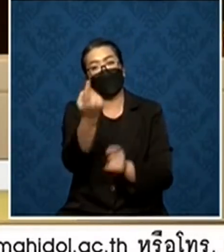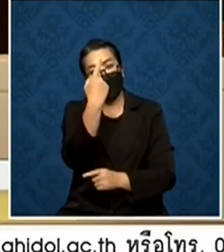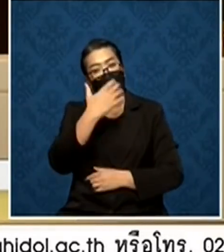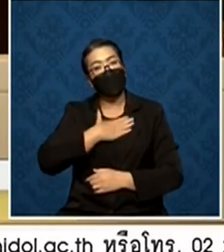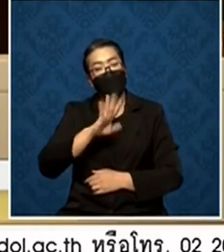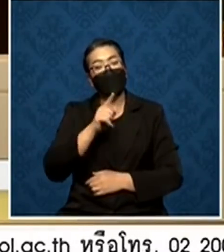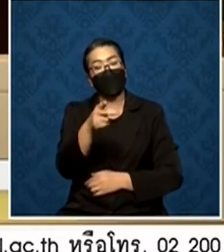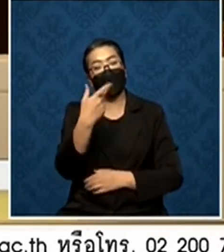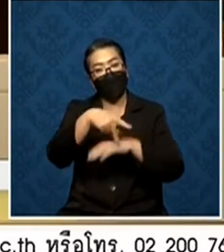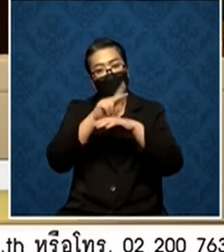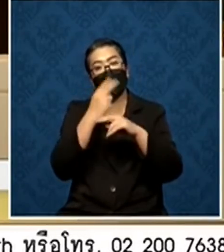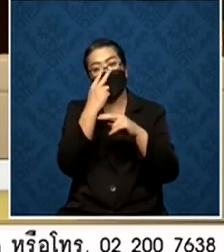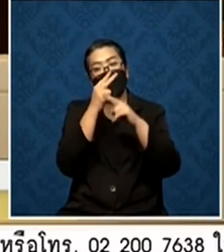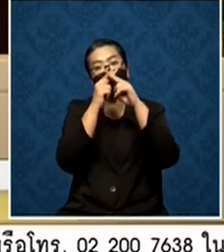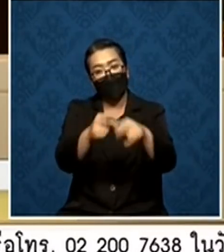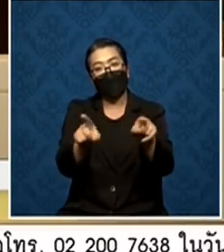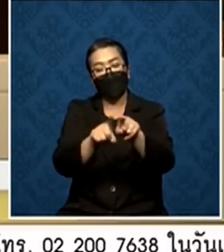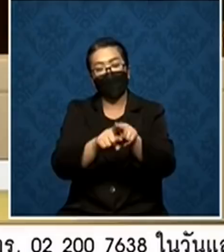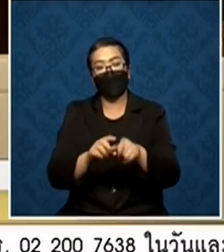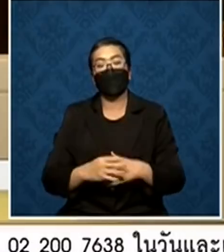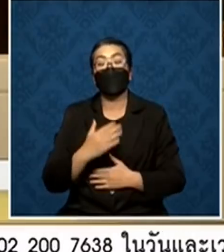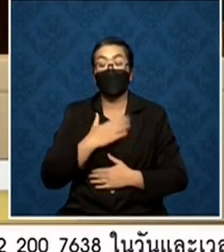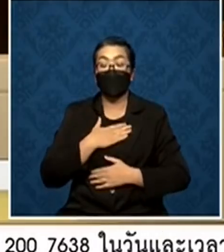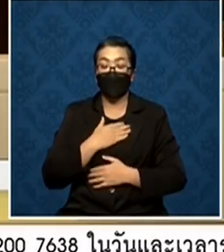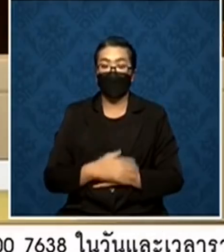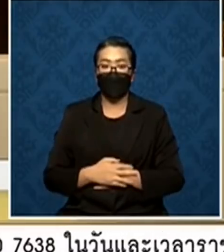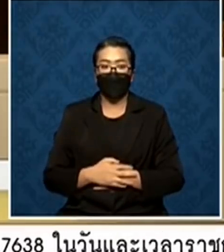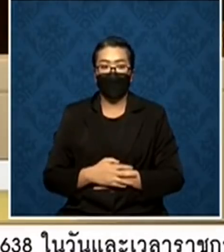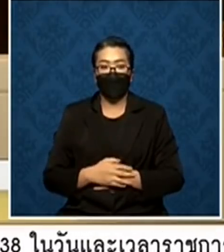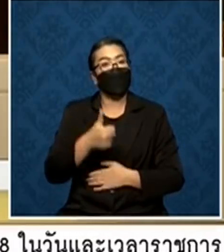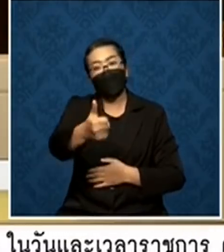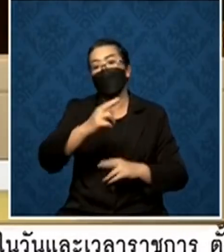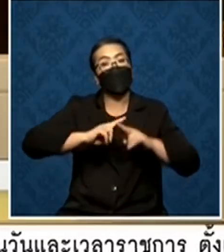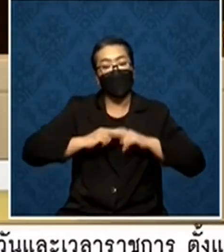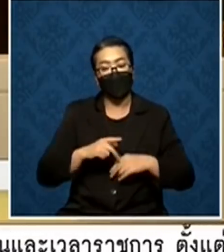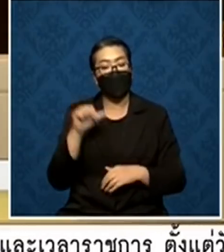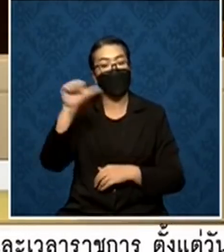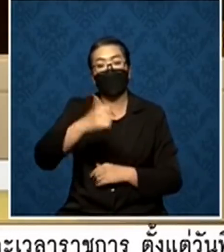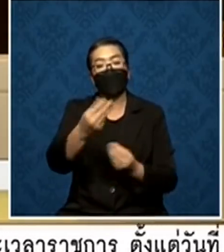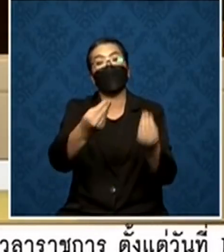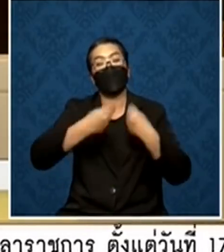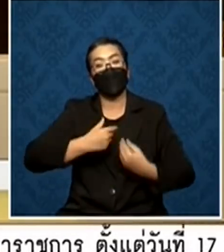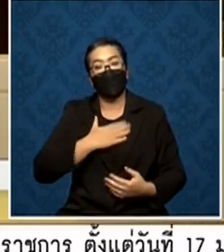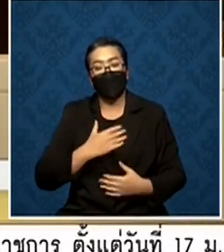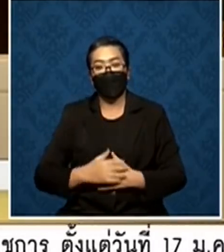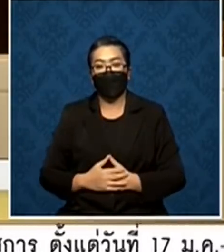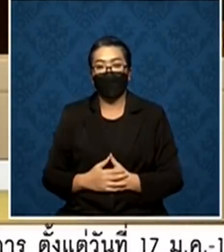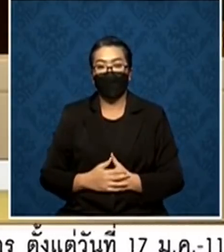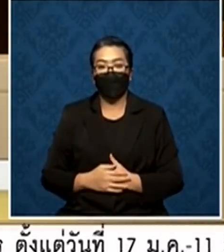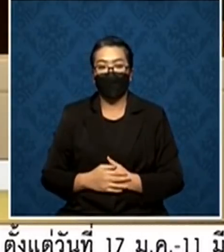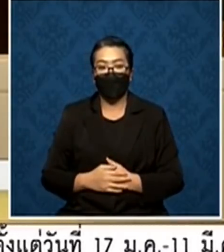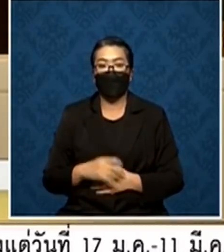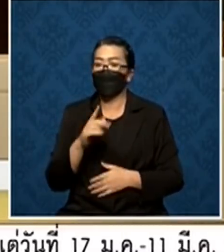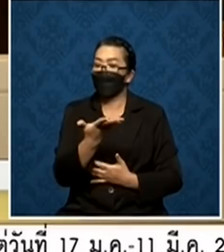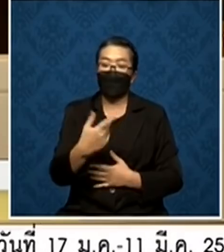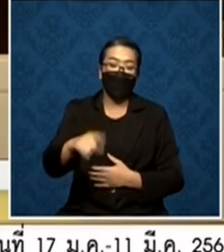คือผมต้องเรียนว่า ท่านประธานก็ดูตัวเองด้วย ผมต้องดำเนินการไป ดีใส่ตัวชั่วใส่คนอื่น ผมต้องดำเนินการไปตามข้อบังคับครับไม่งั้นผมก็จะถูกต